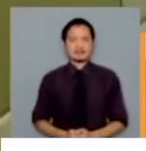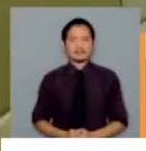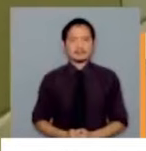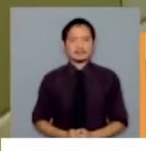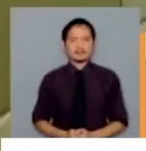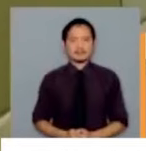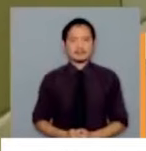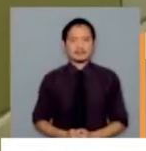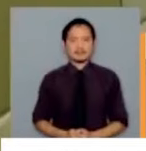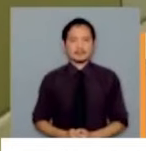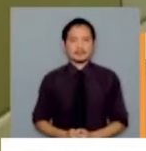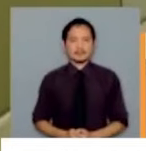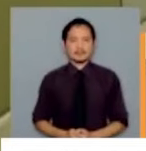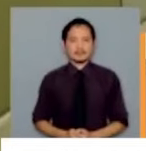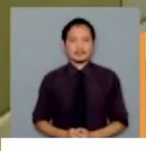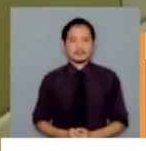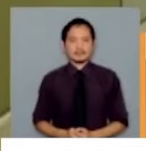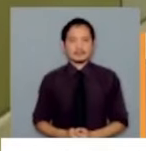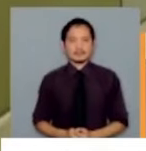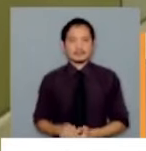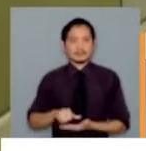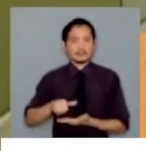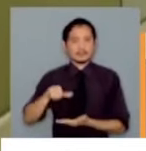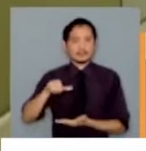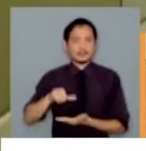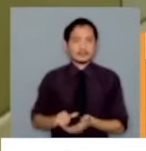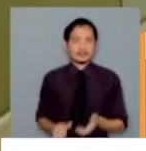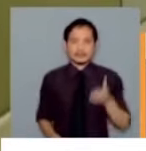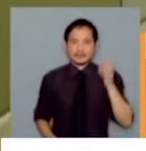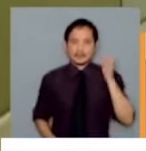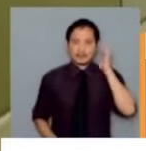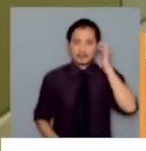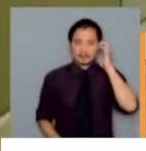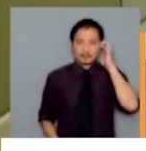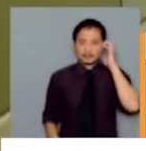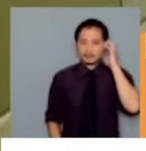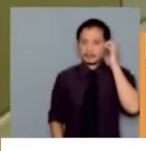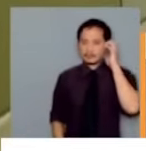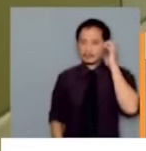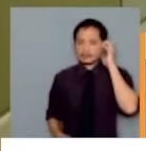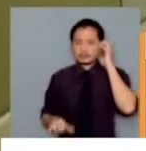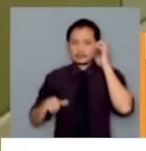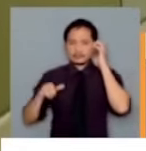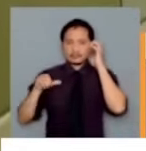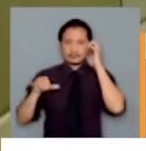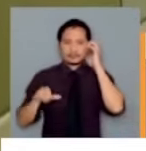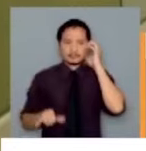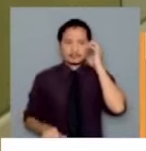Parang hindi ko siya nakita maghapon.